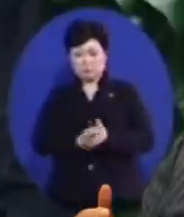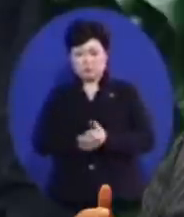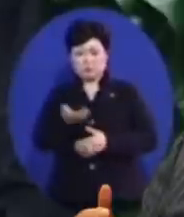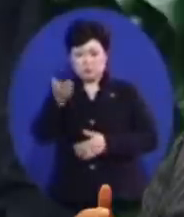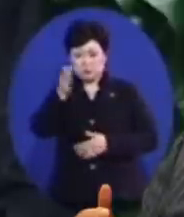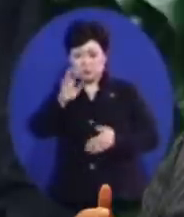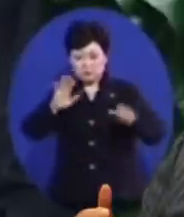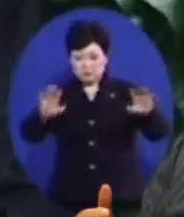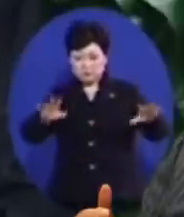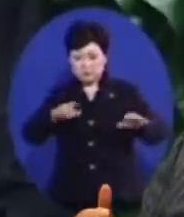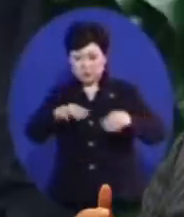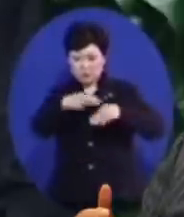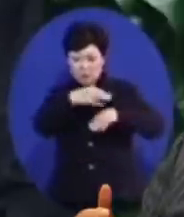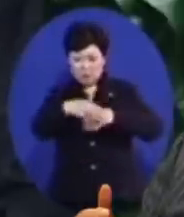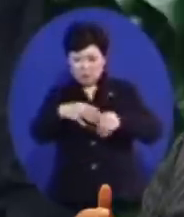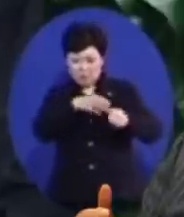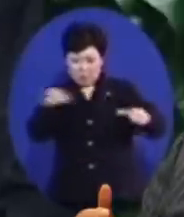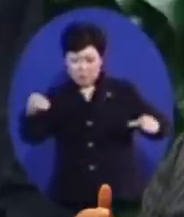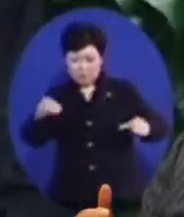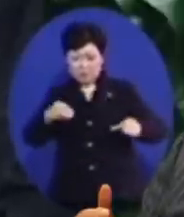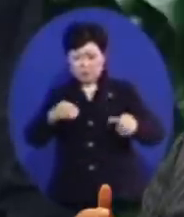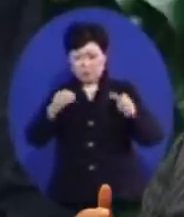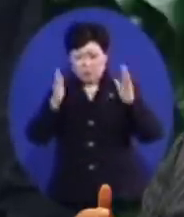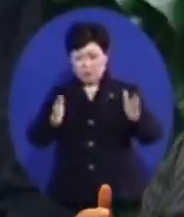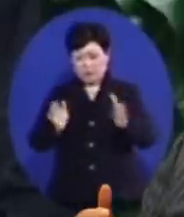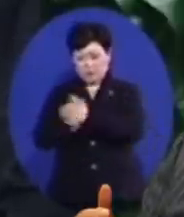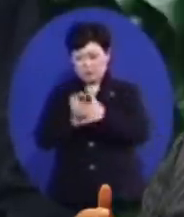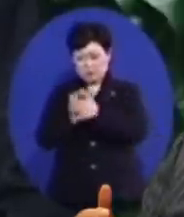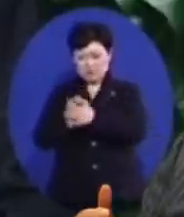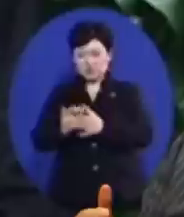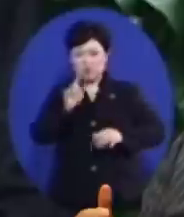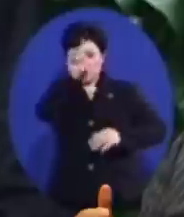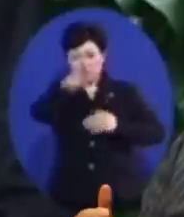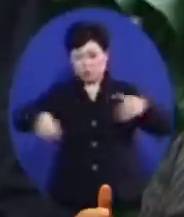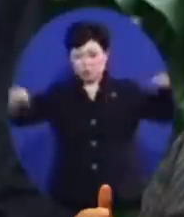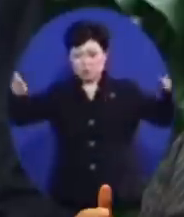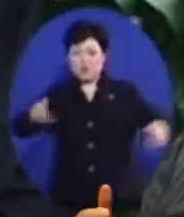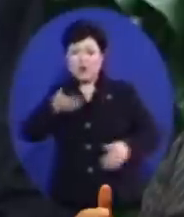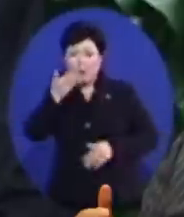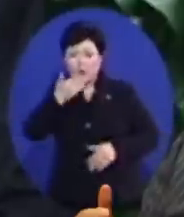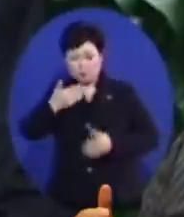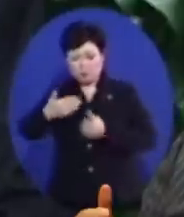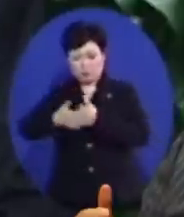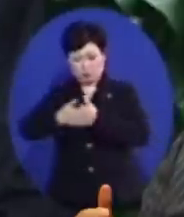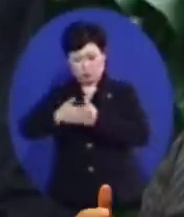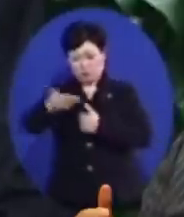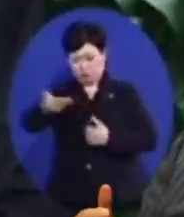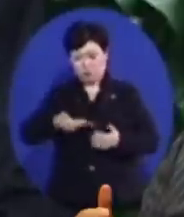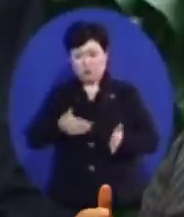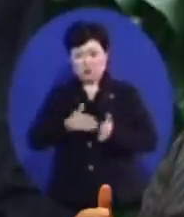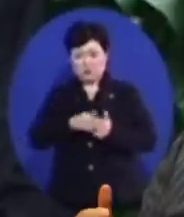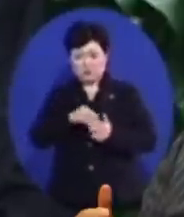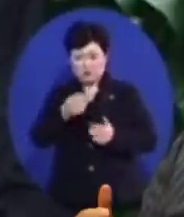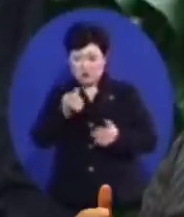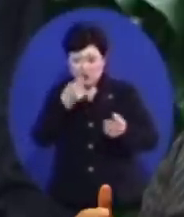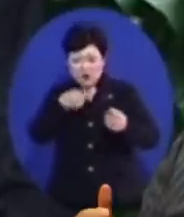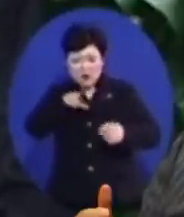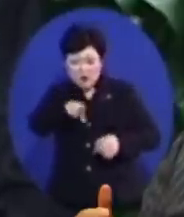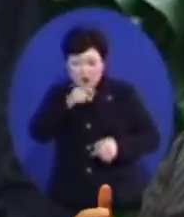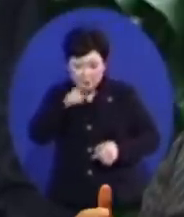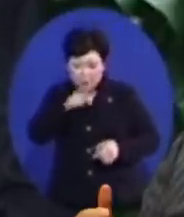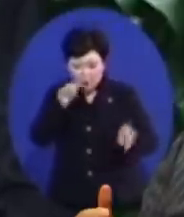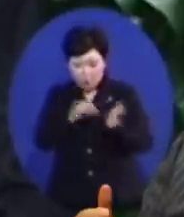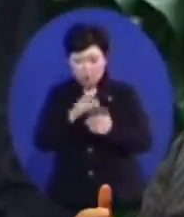그런 동안에 친구 독수리들이 먹이를 갖다 주어서 그걸 먹고 40일